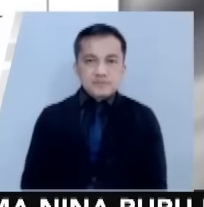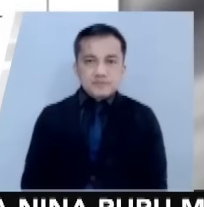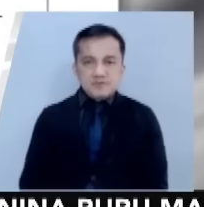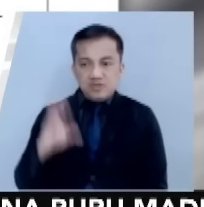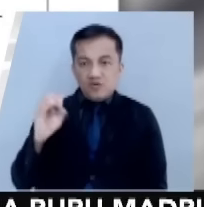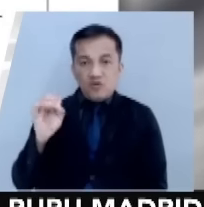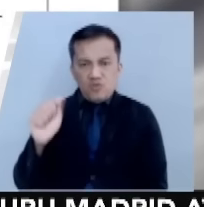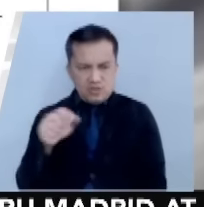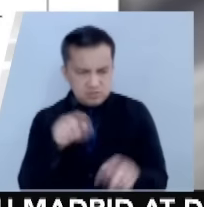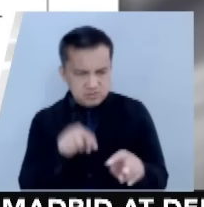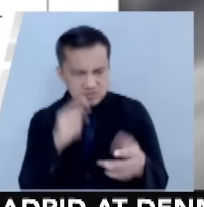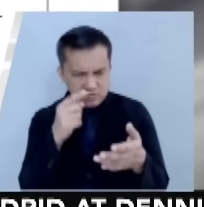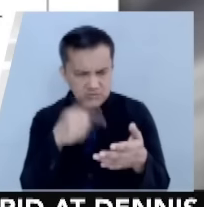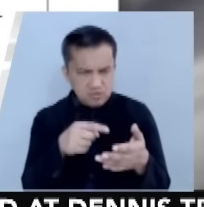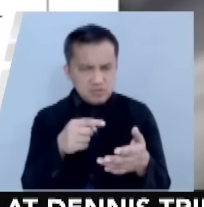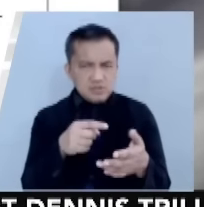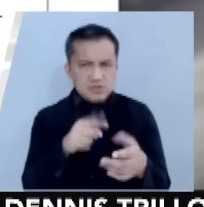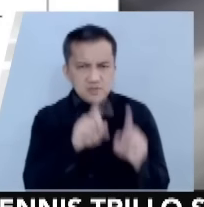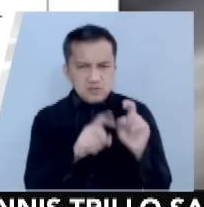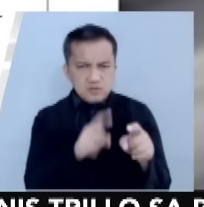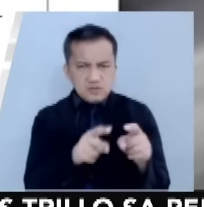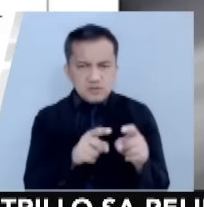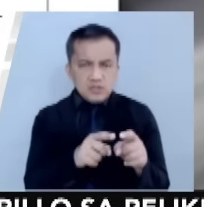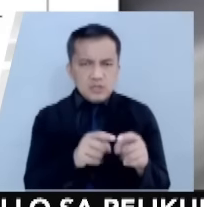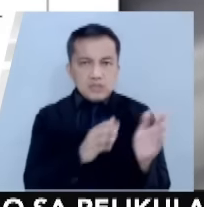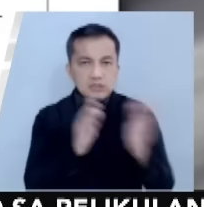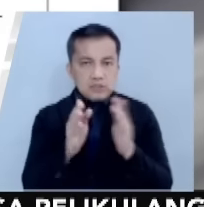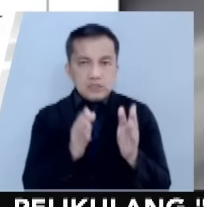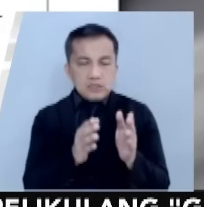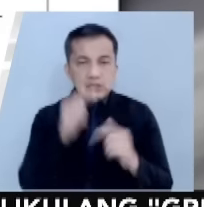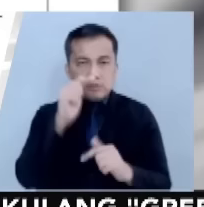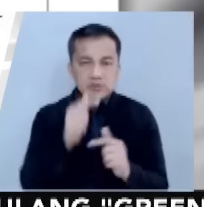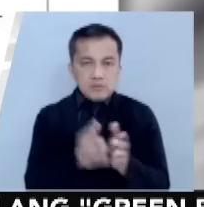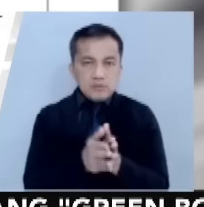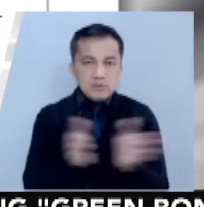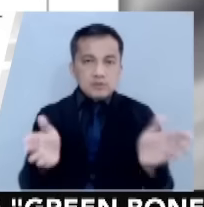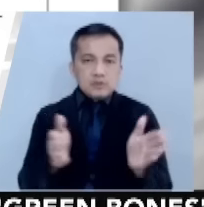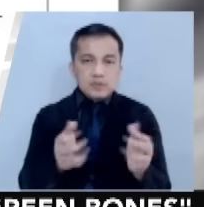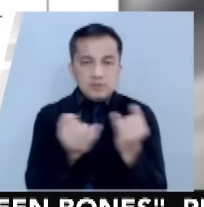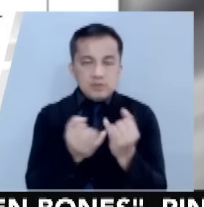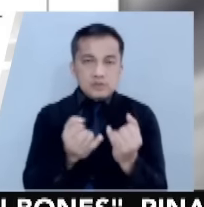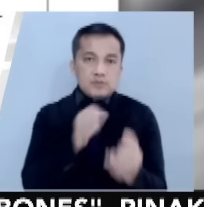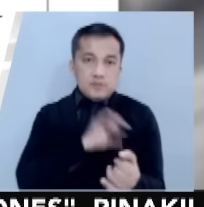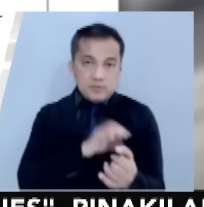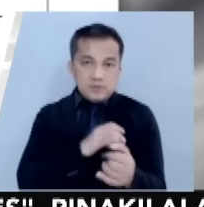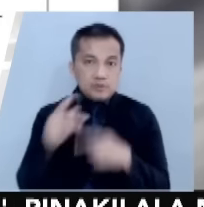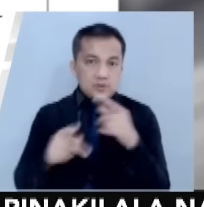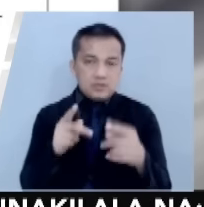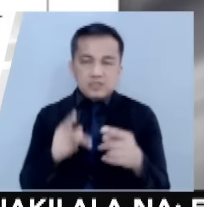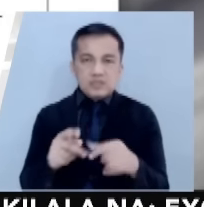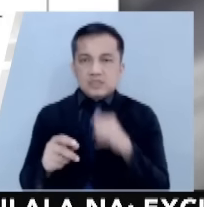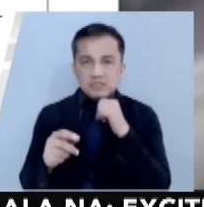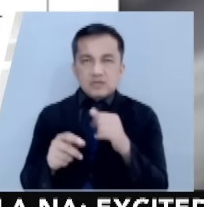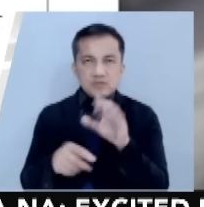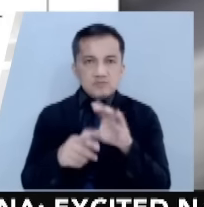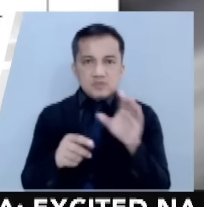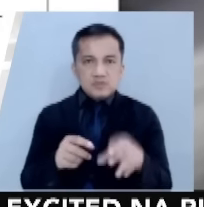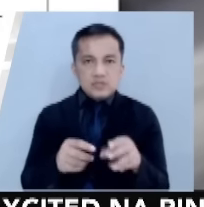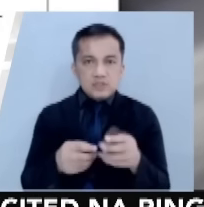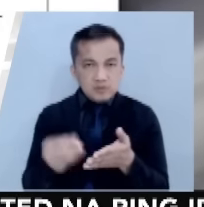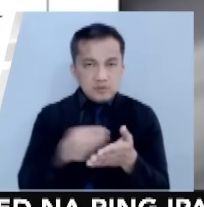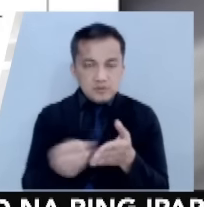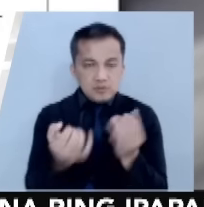at limitado raw na pagpapalawak ng PhilHealth ng mga benepisyo para sa mga beneficiary. Hindi rin daw lubusang ginastos ng PhilHealth ang mga